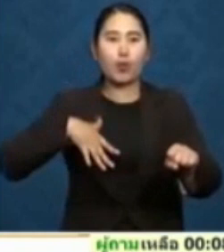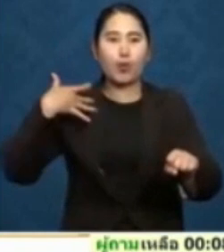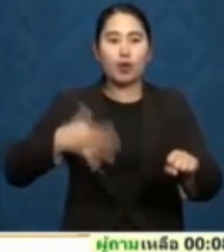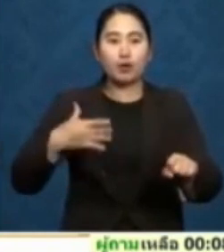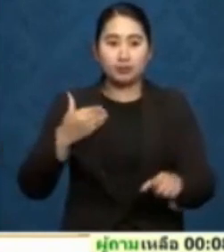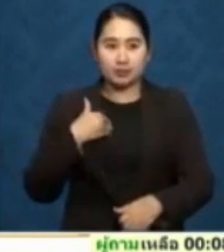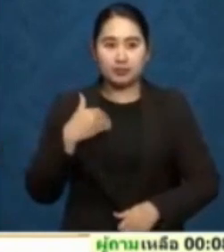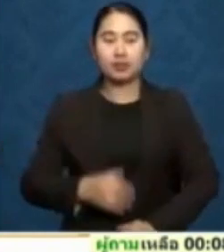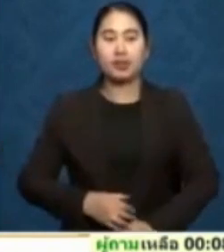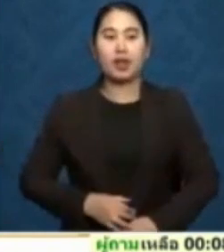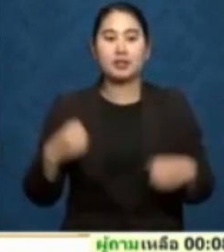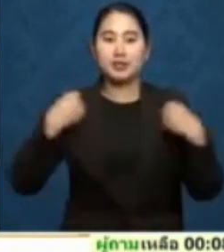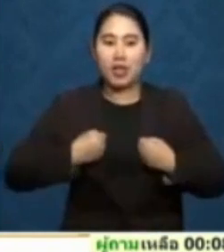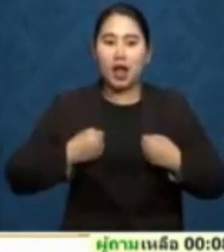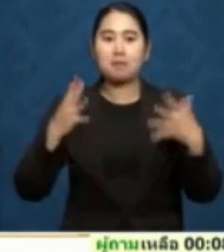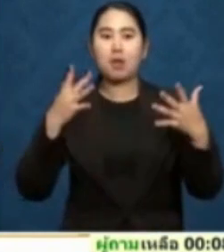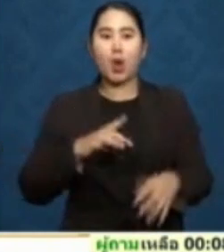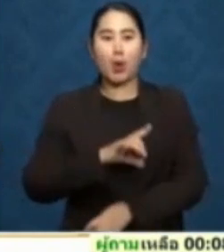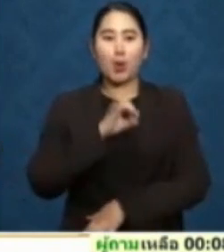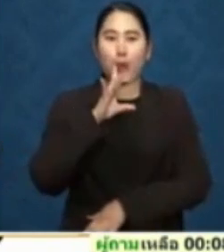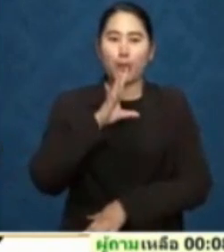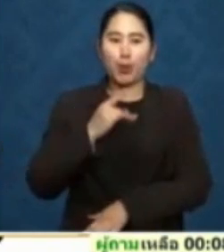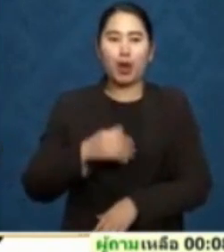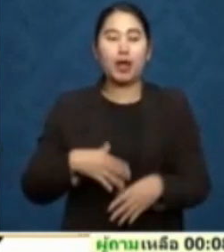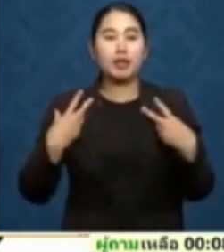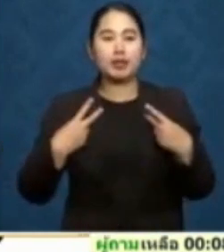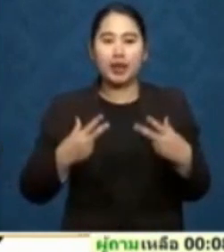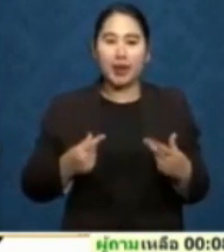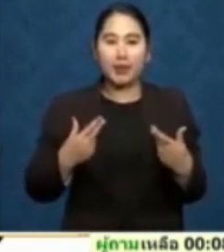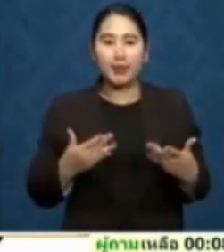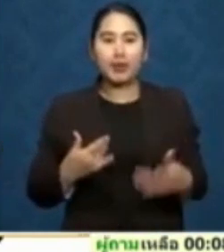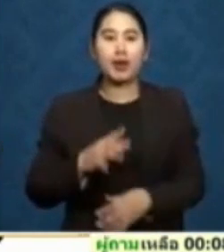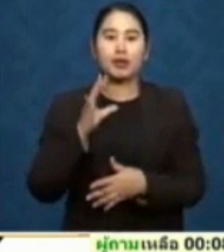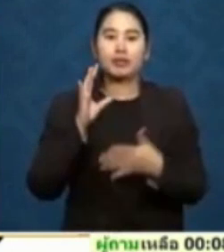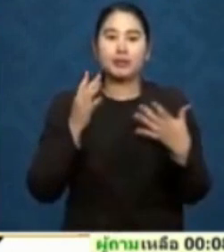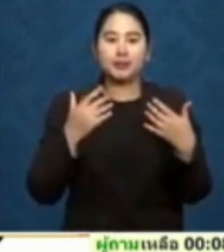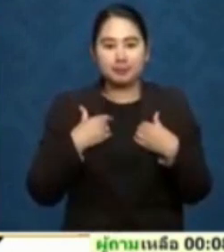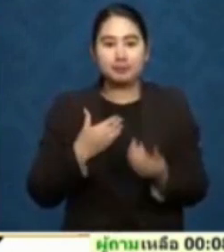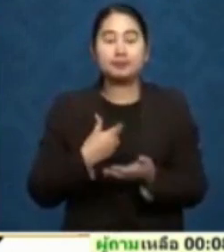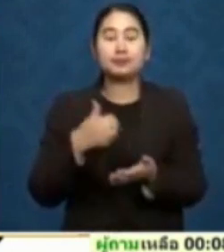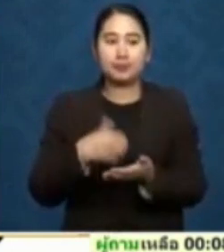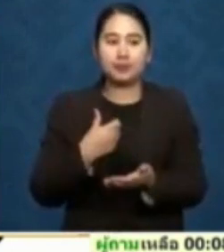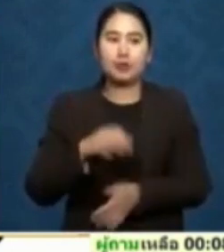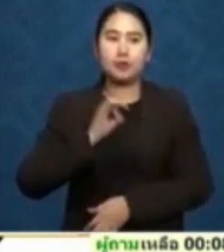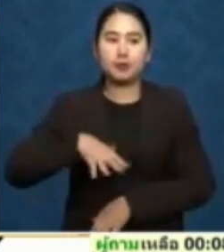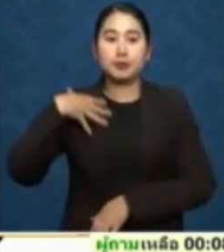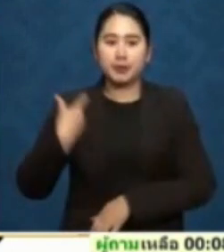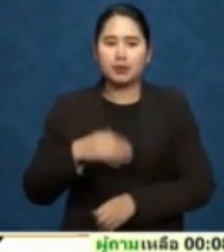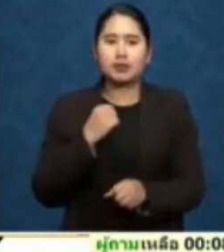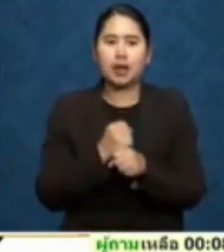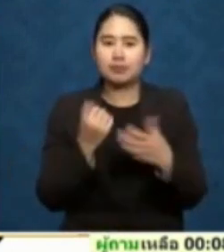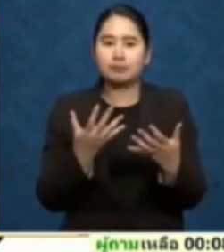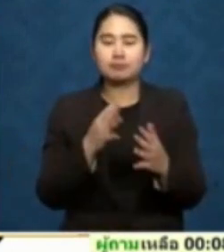ม่ใส่เสื้อบ้างก็มีไปโหนเต้นบนรถตุ๊กๆก็มีเรื่องต่างๆเหล่านี้ท่านจะดำเนินการอย่างไรให้เป็นรูปธร